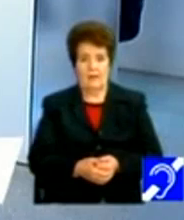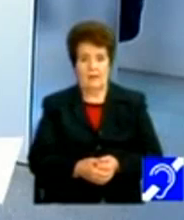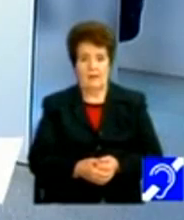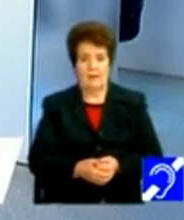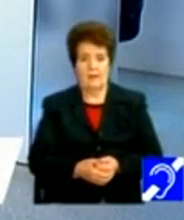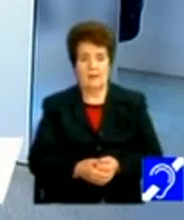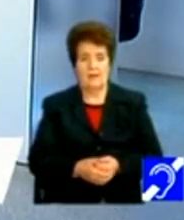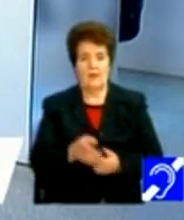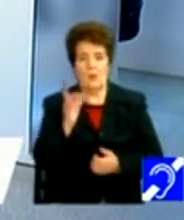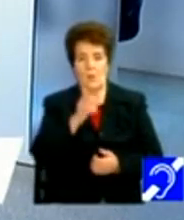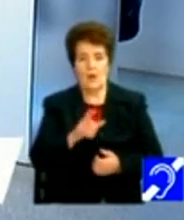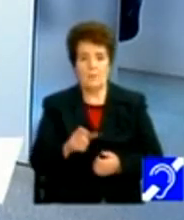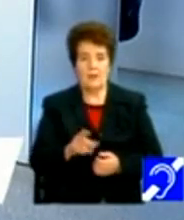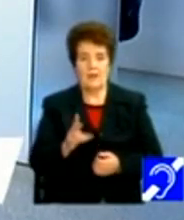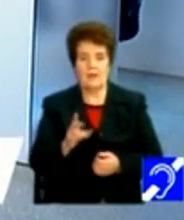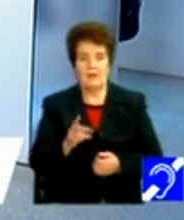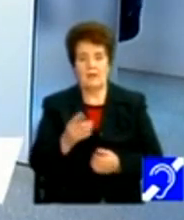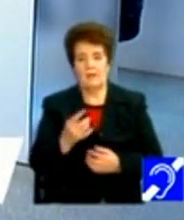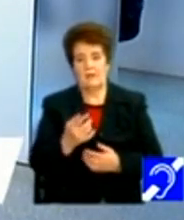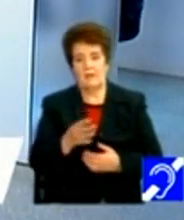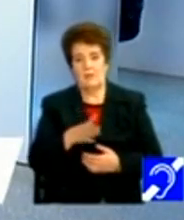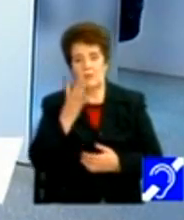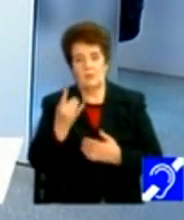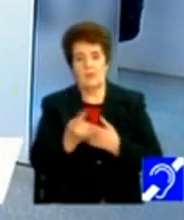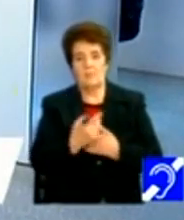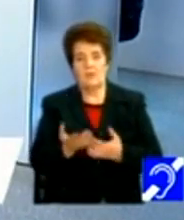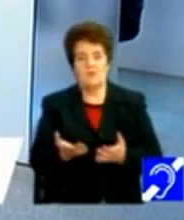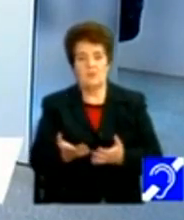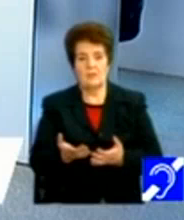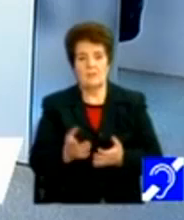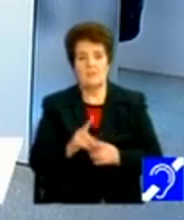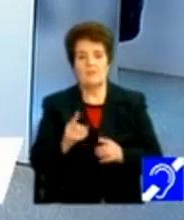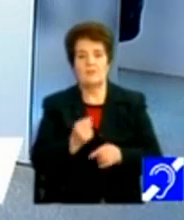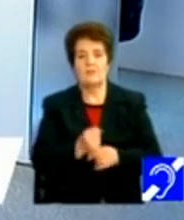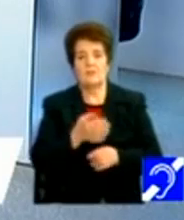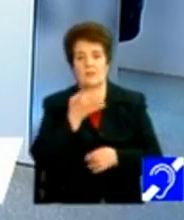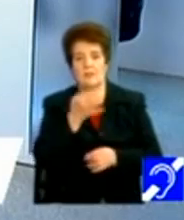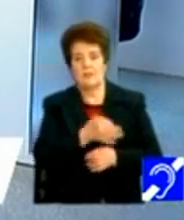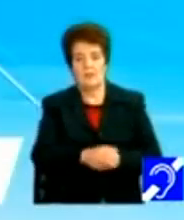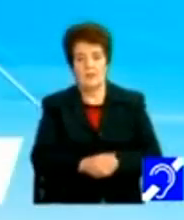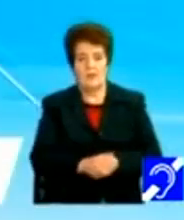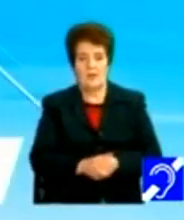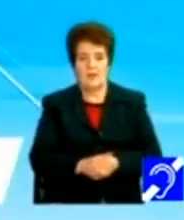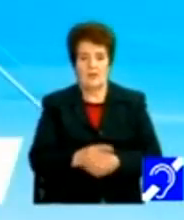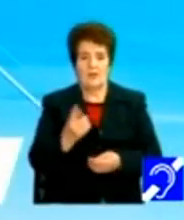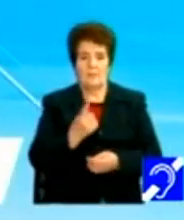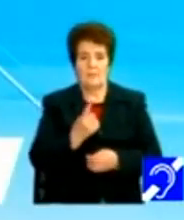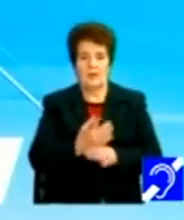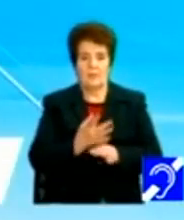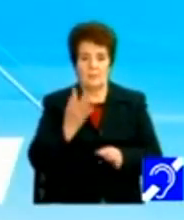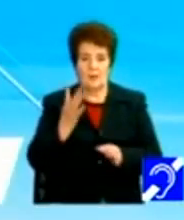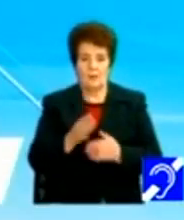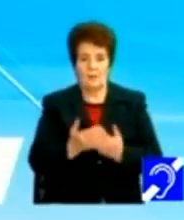oamenii dezamăgiți, nivel de trai redus și neîncredere în politicieni, în primul rând. O completare, în primul rând, la